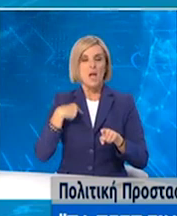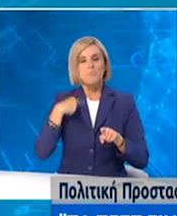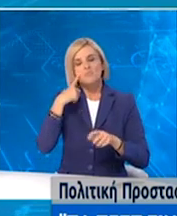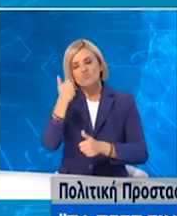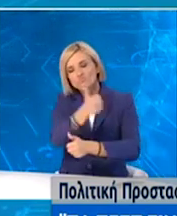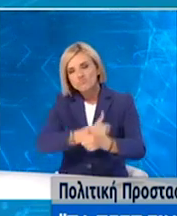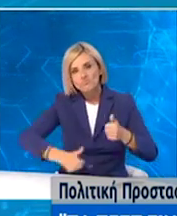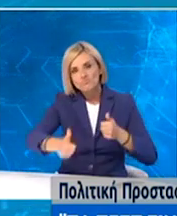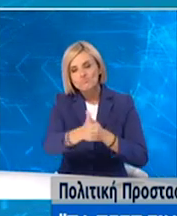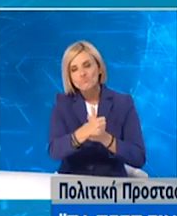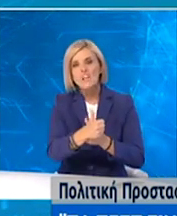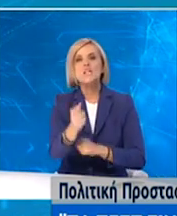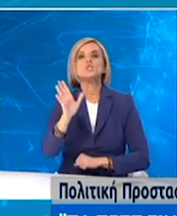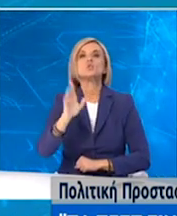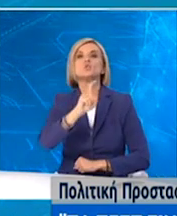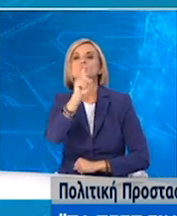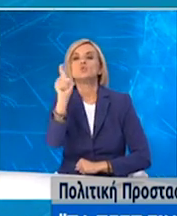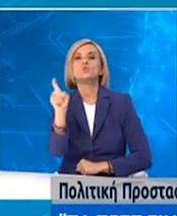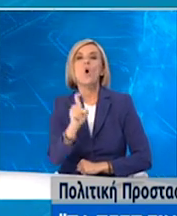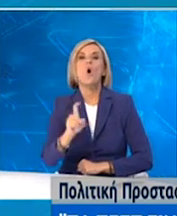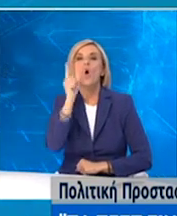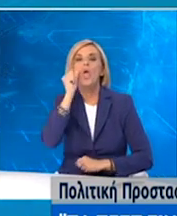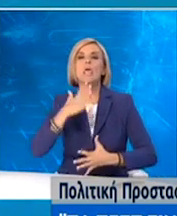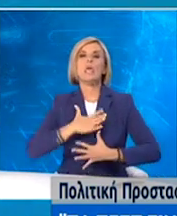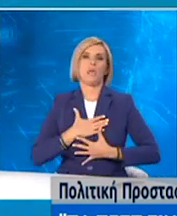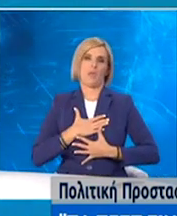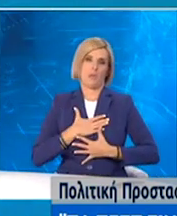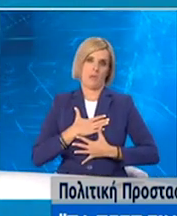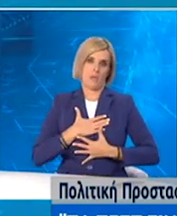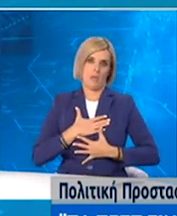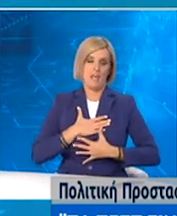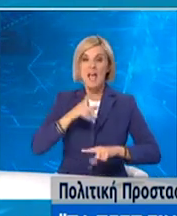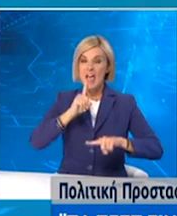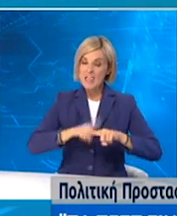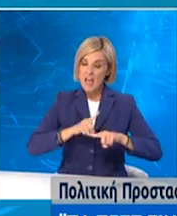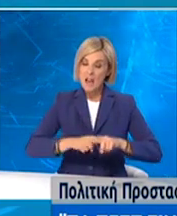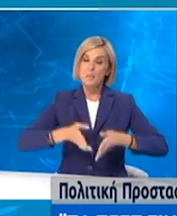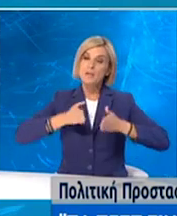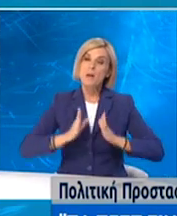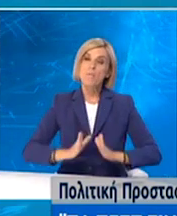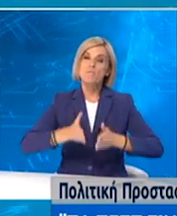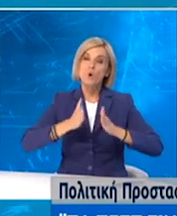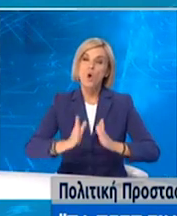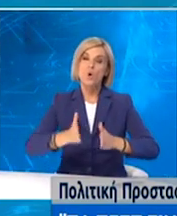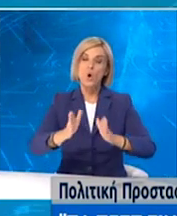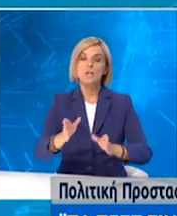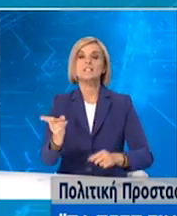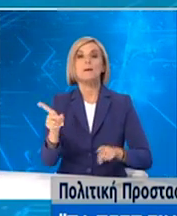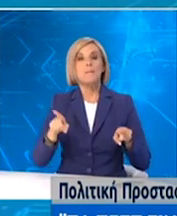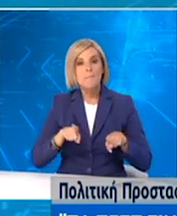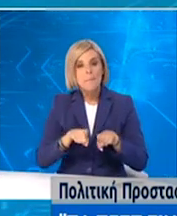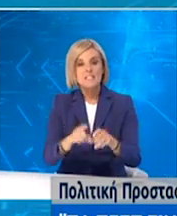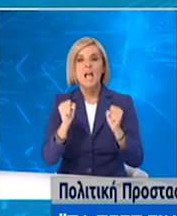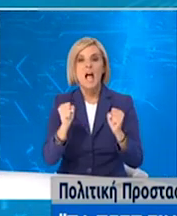σε οικονομικά κριτήρια, αλλά στο πώς η χώρα μας θα μπορέσει με ασφάλεια να ανταπεξέλθει και πώς θα περιορίσουμε